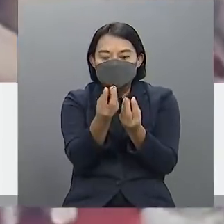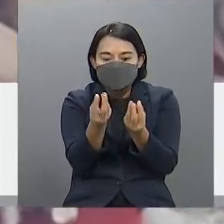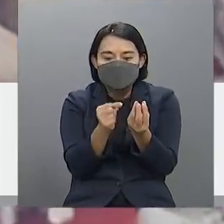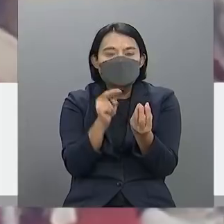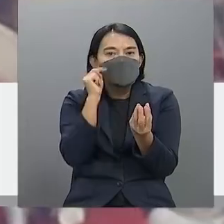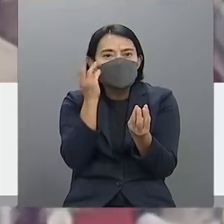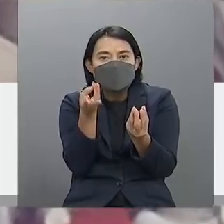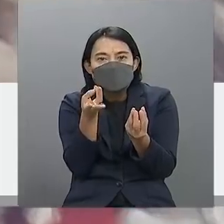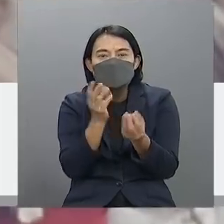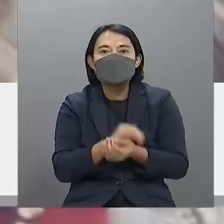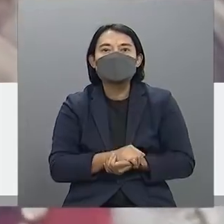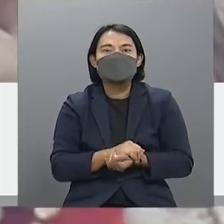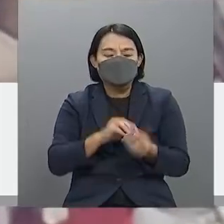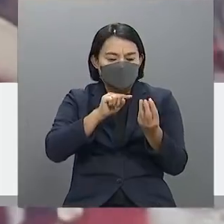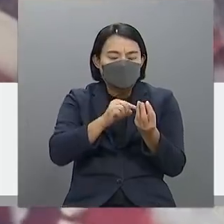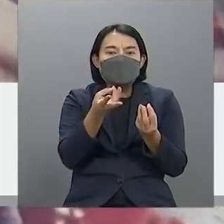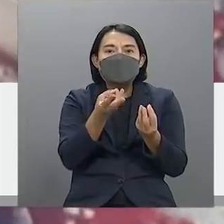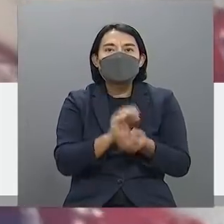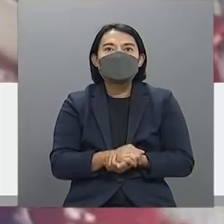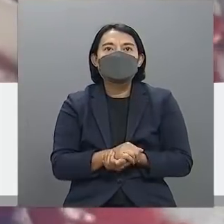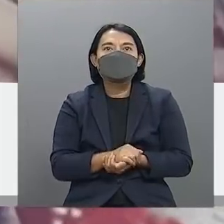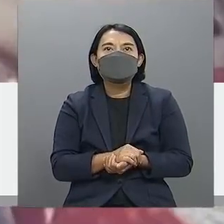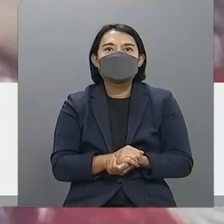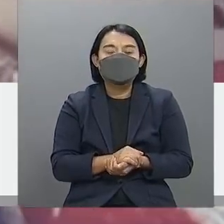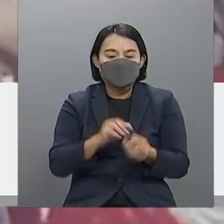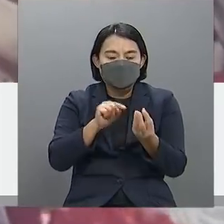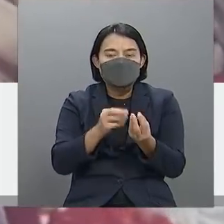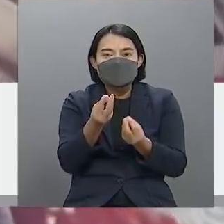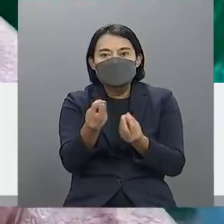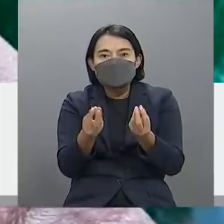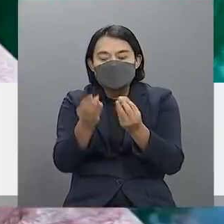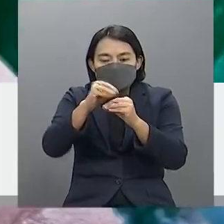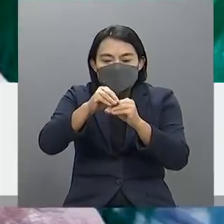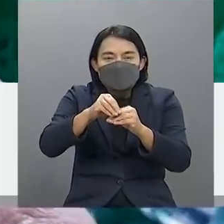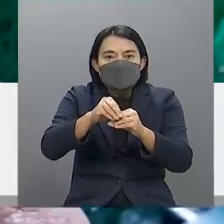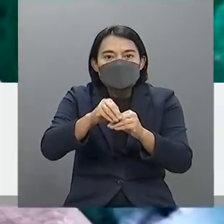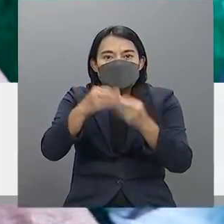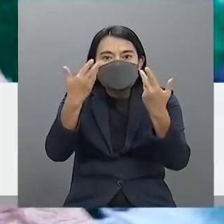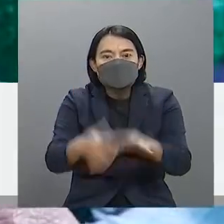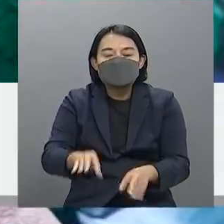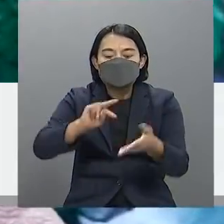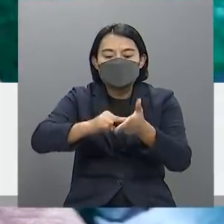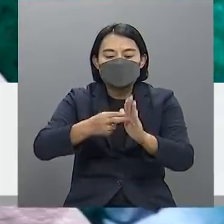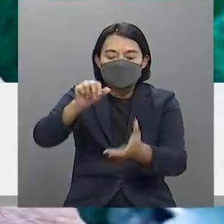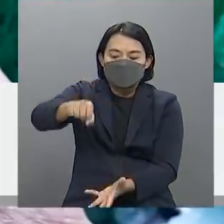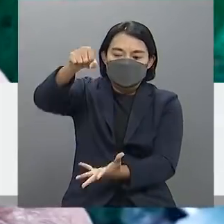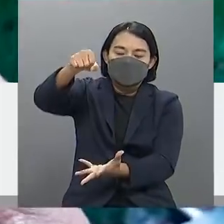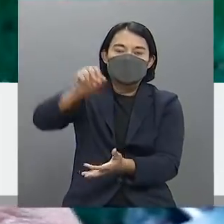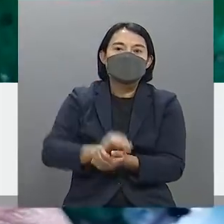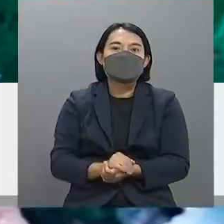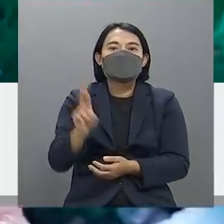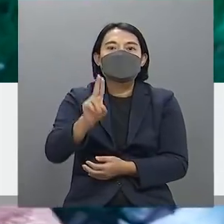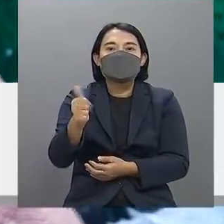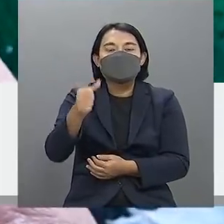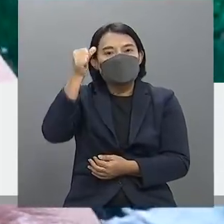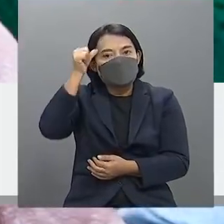ะคะทำให้ต้องใช้มะนาวมากลูกขึ้นไปอีกเท่ากับว่ากระสอบหนึ่งเนี่ยใช้ได้แค่ 1-2 วันเท่านั้น